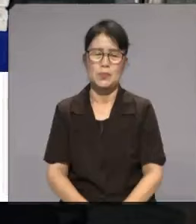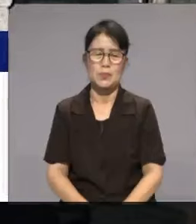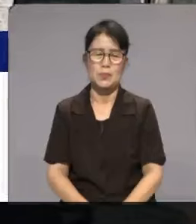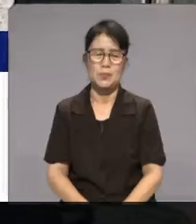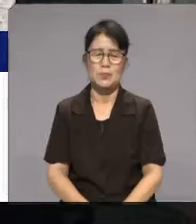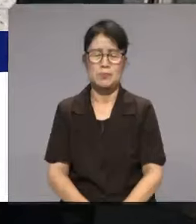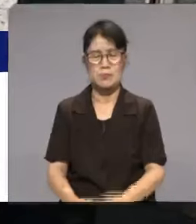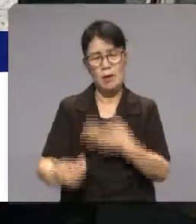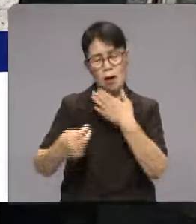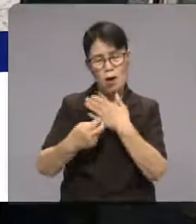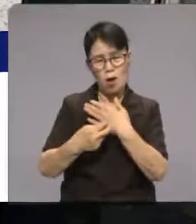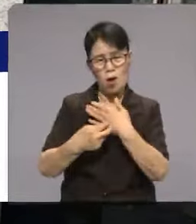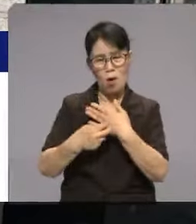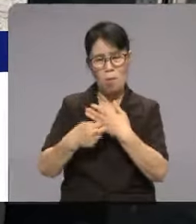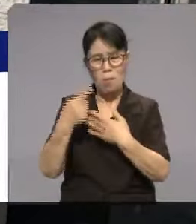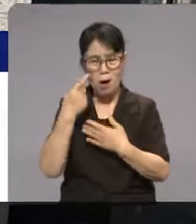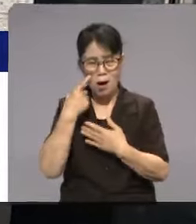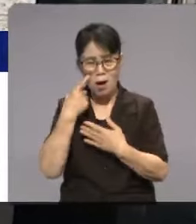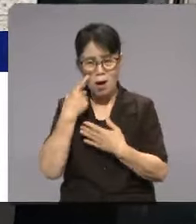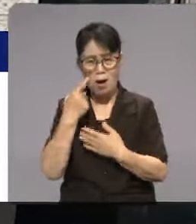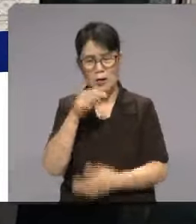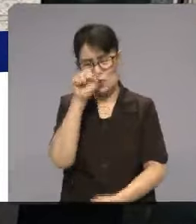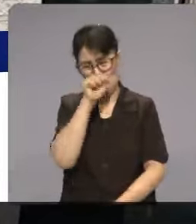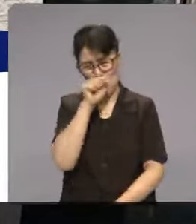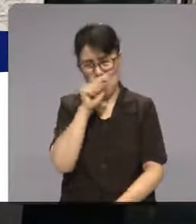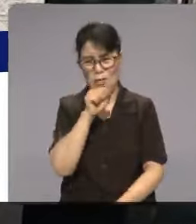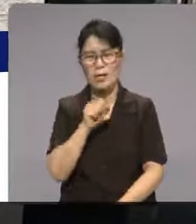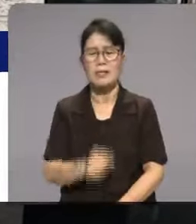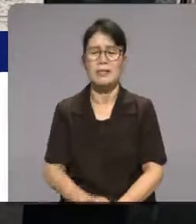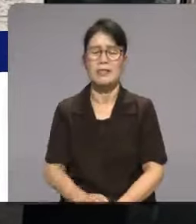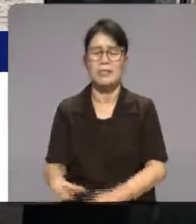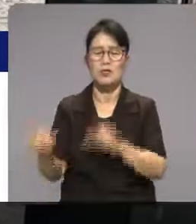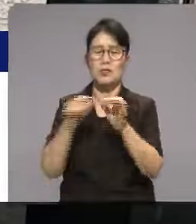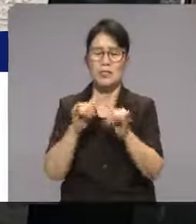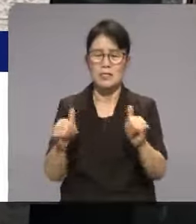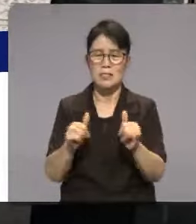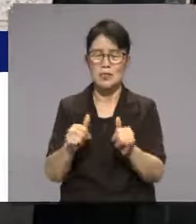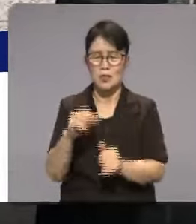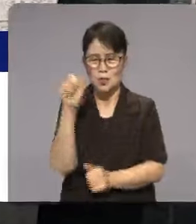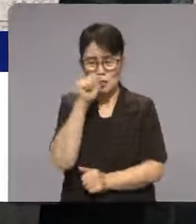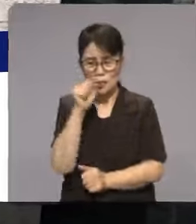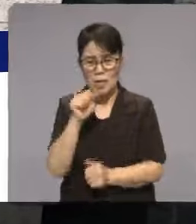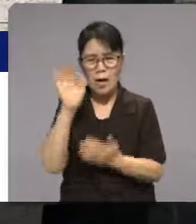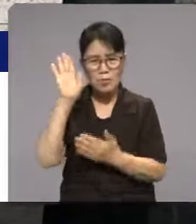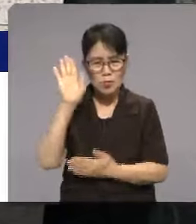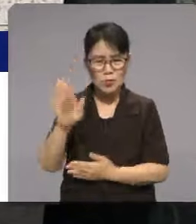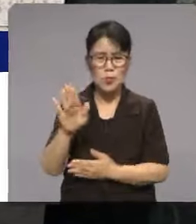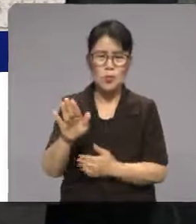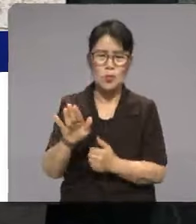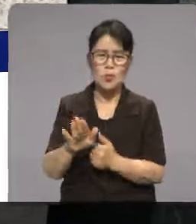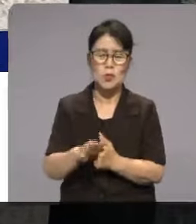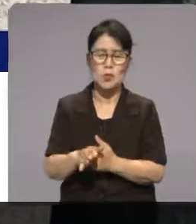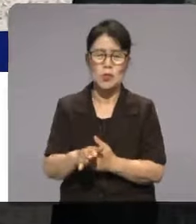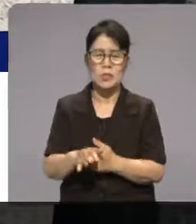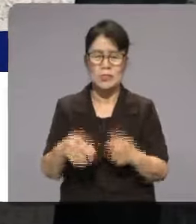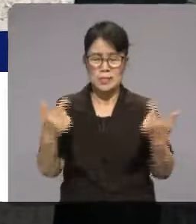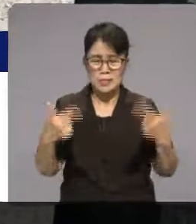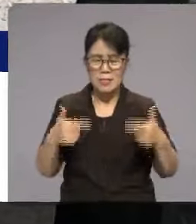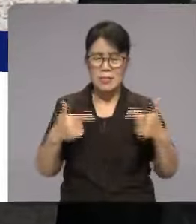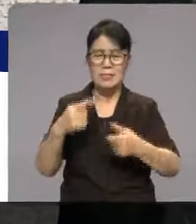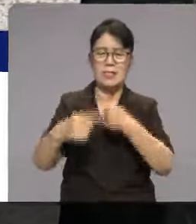진료받아 보니까 뭐 아주 좋고요. 주민들도 아주 좋아가지고서 정말